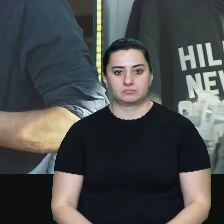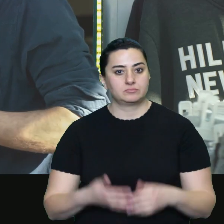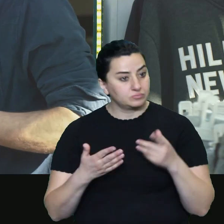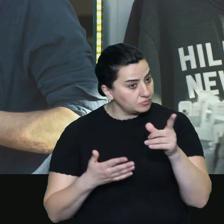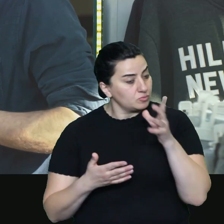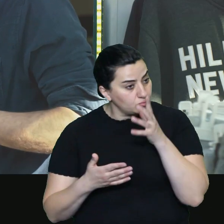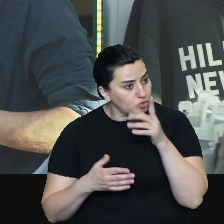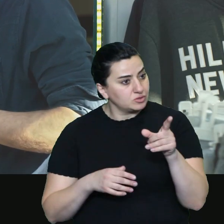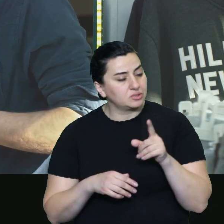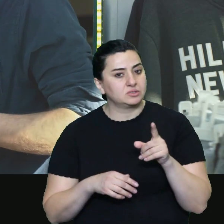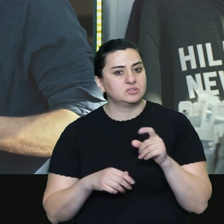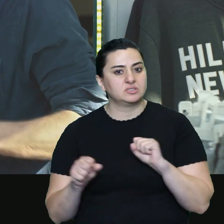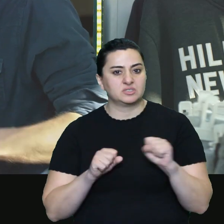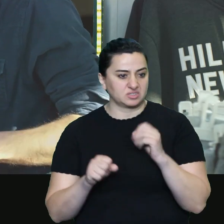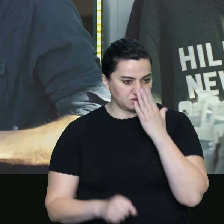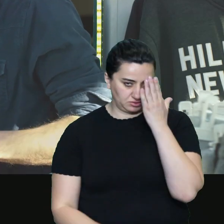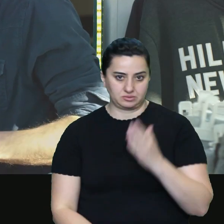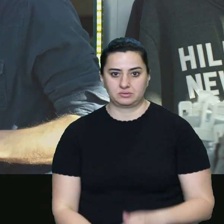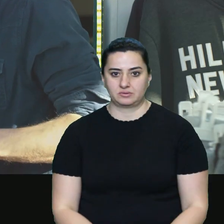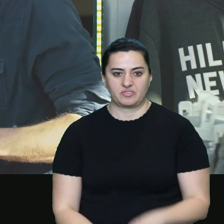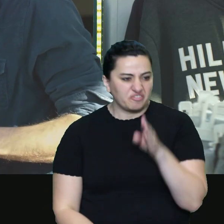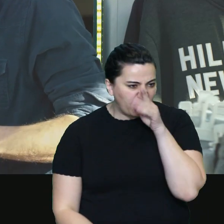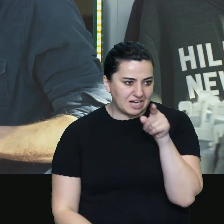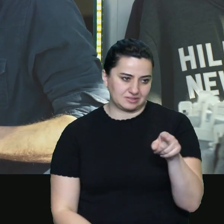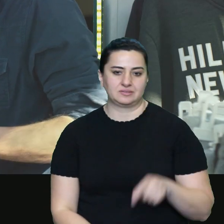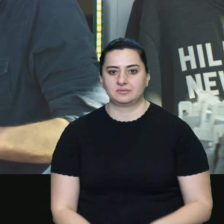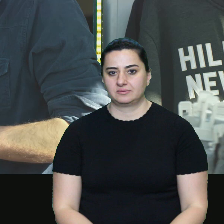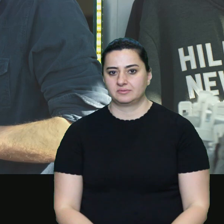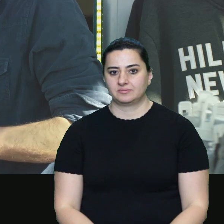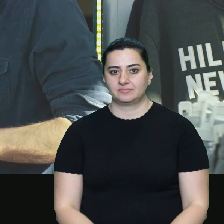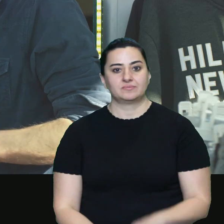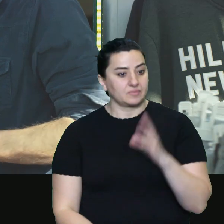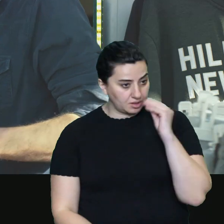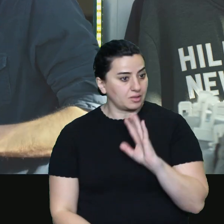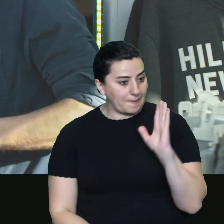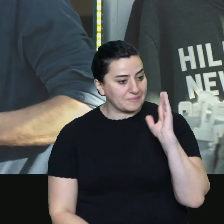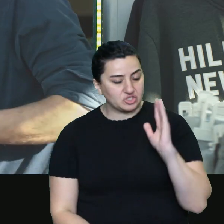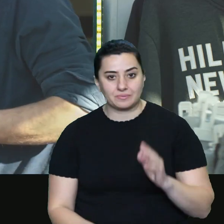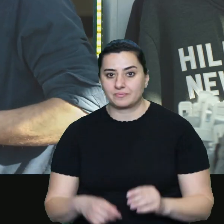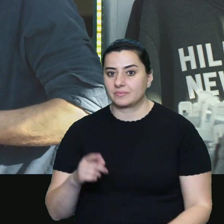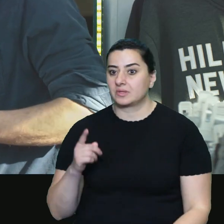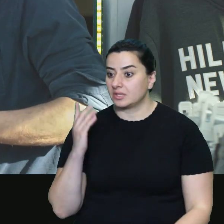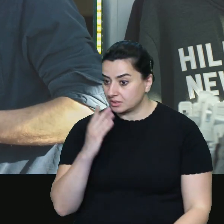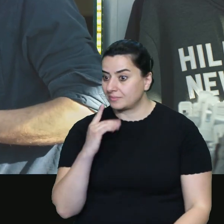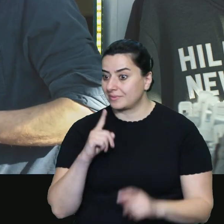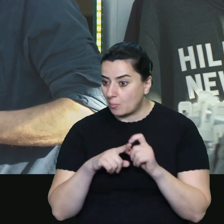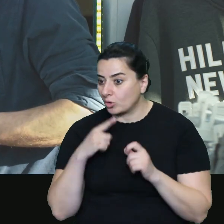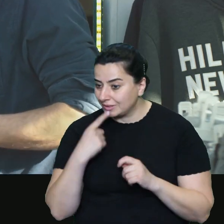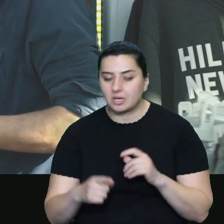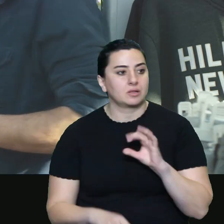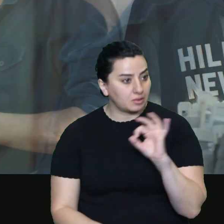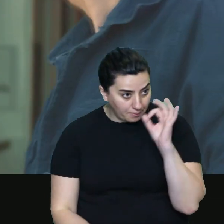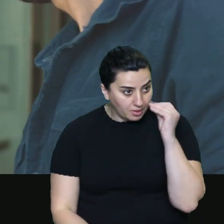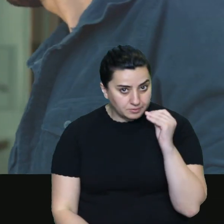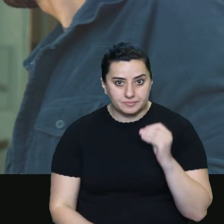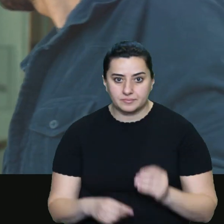Paris'in biliyorsun değil mi? Sıçan Paris. Pasaportun numarasını alıp geri verdi. Anladık, gidilecek. Git bak, deport yiyeceksin. Tamam, ha. Tamam, anladık.